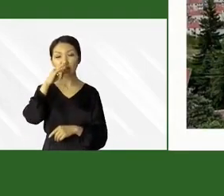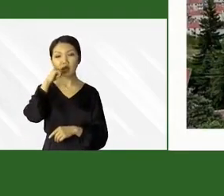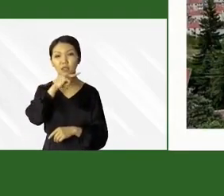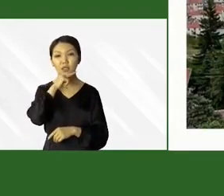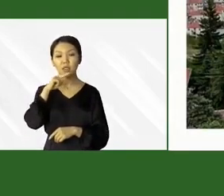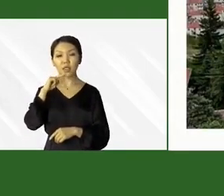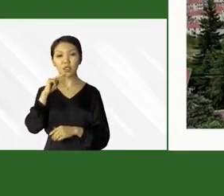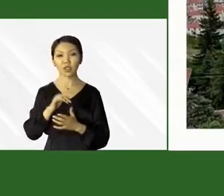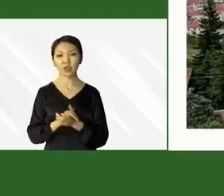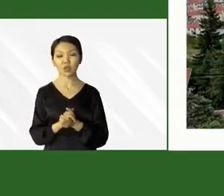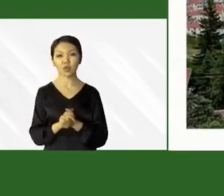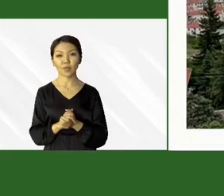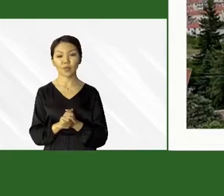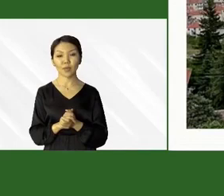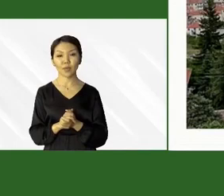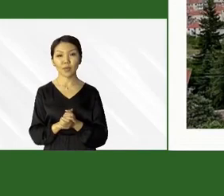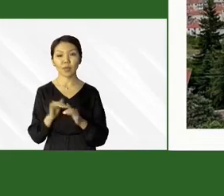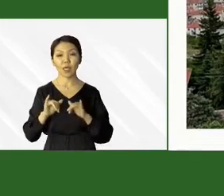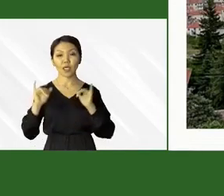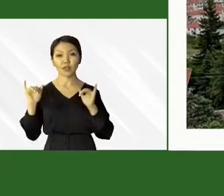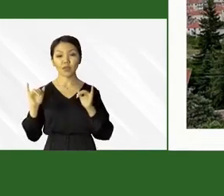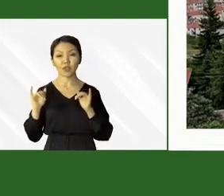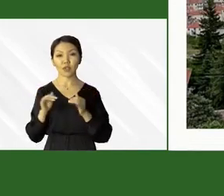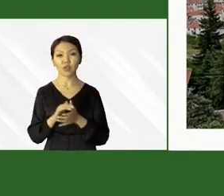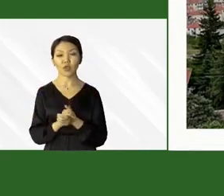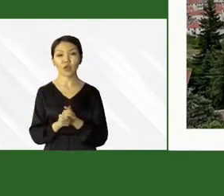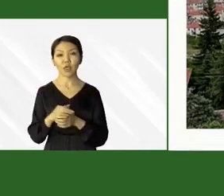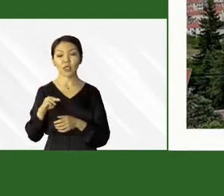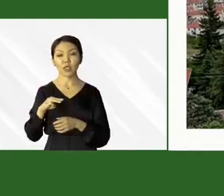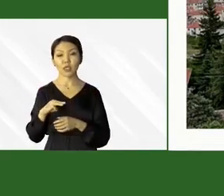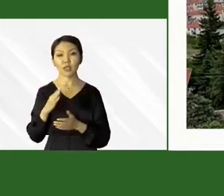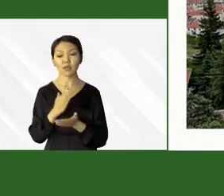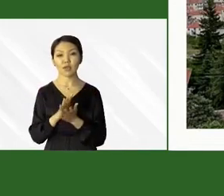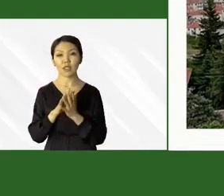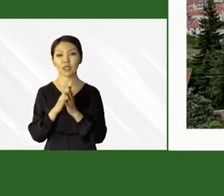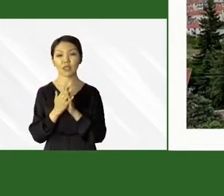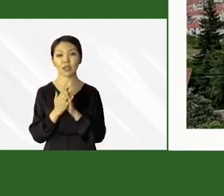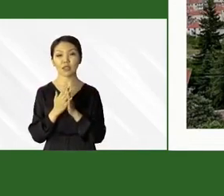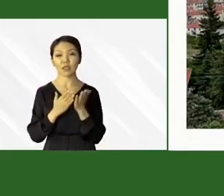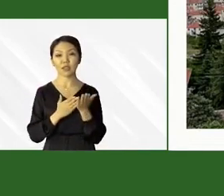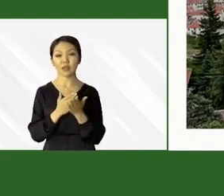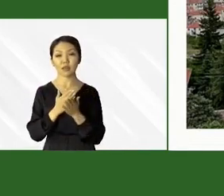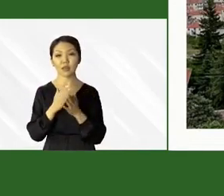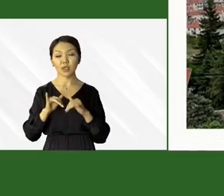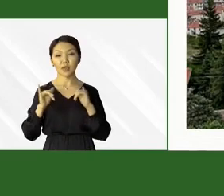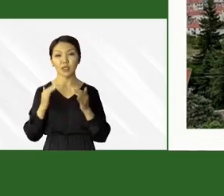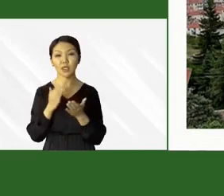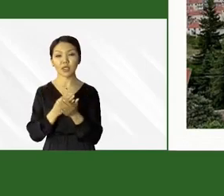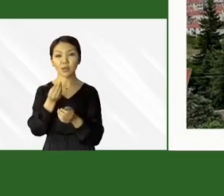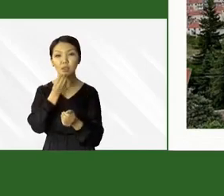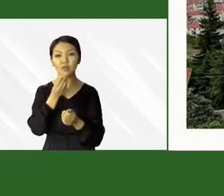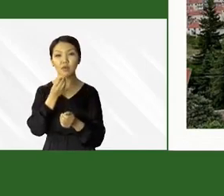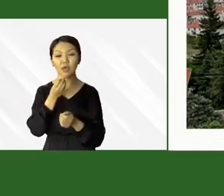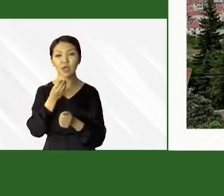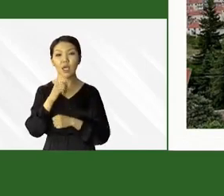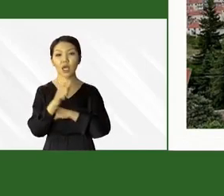типу развития Таласская область – аграрно-индустриальный регион. Из отраслей промышленности имеются пищевая,